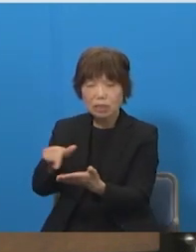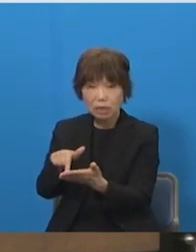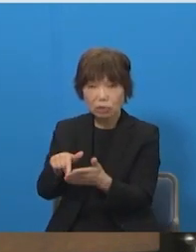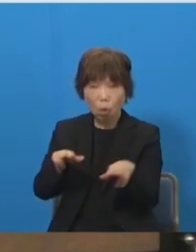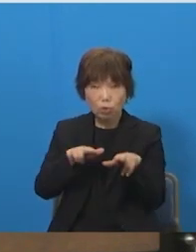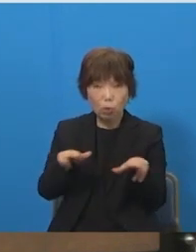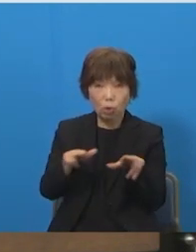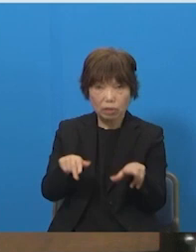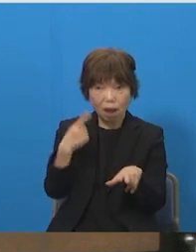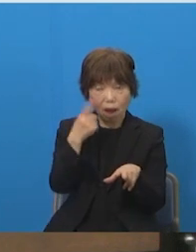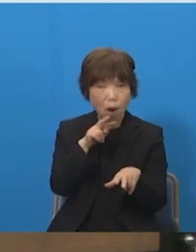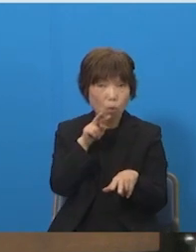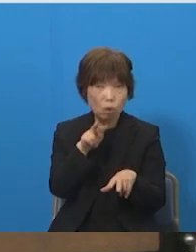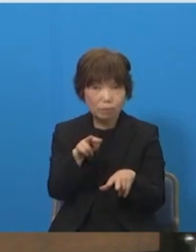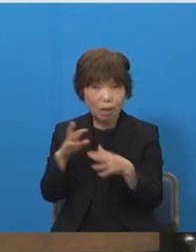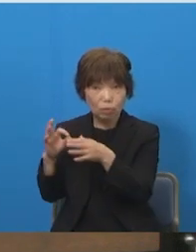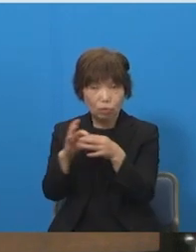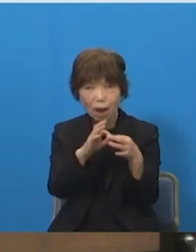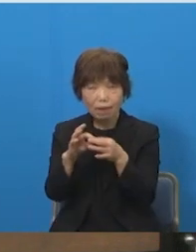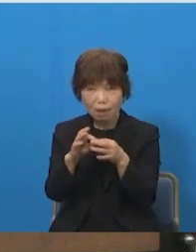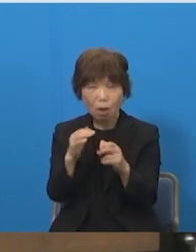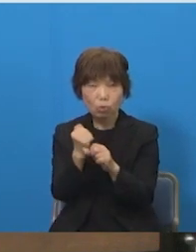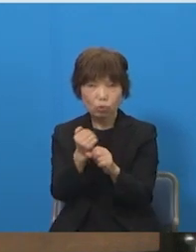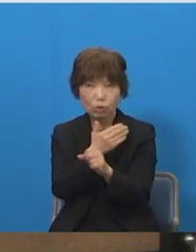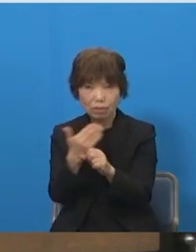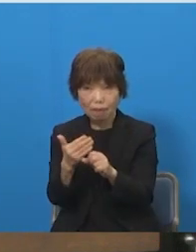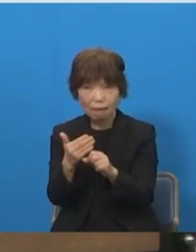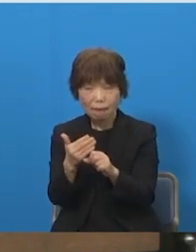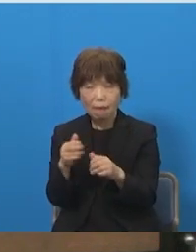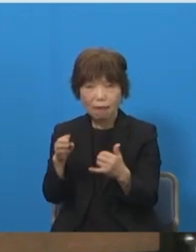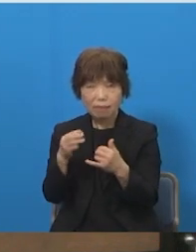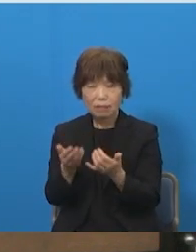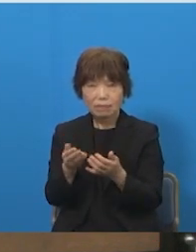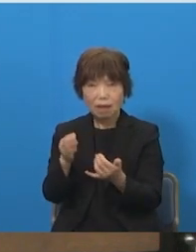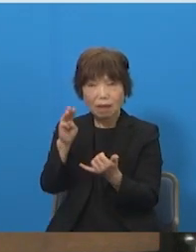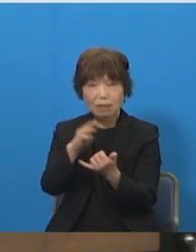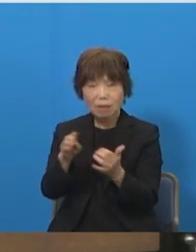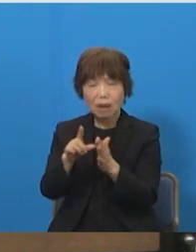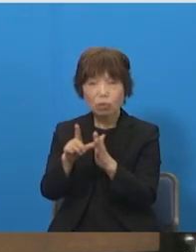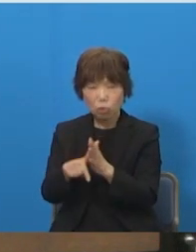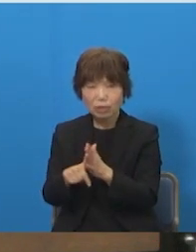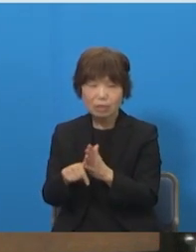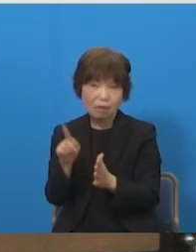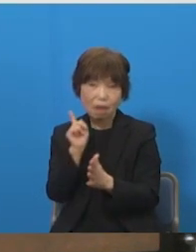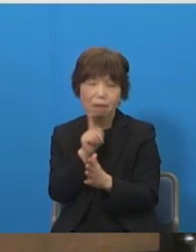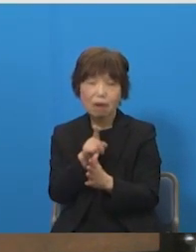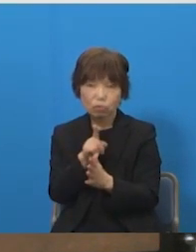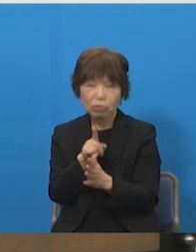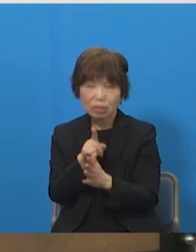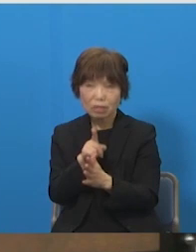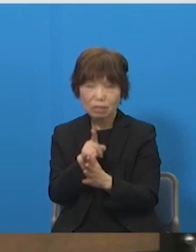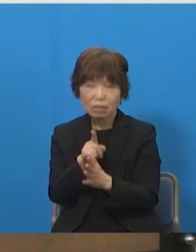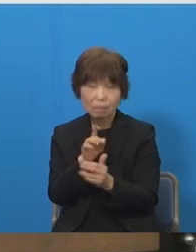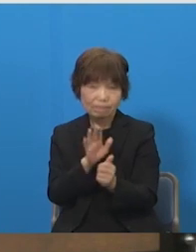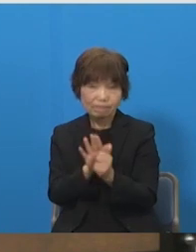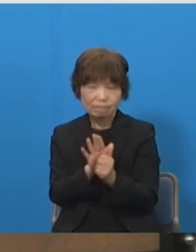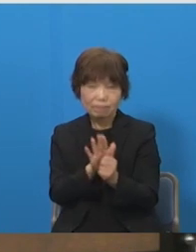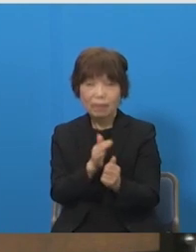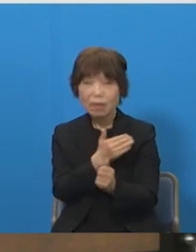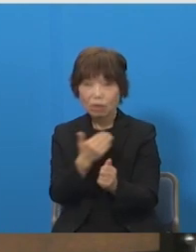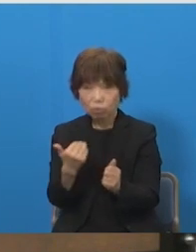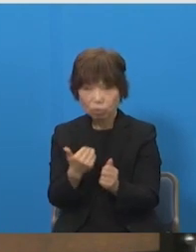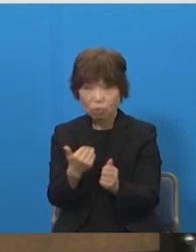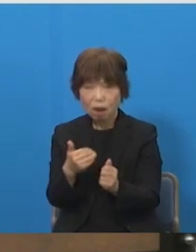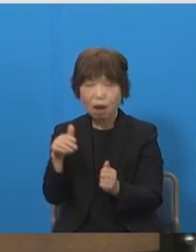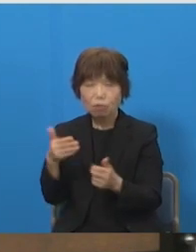政が顔の見える関係になり、震災時の避難所運営を円滑にするために必要です。現在、各学区の